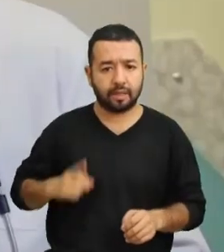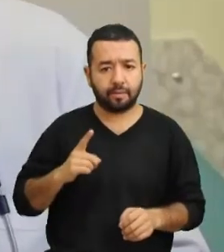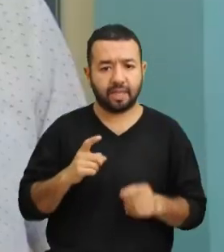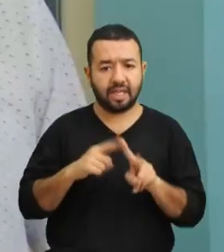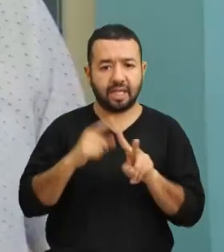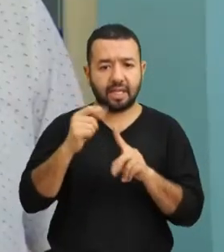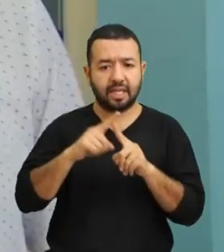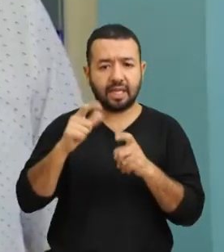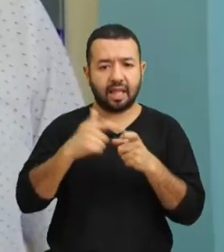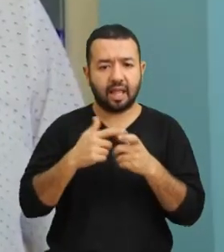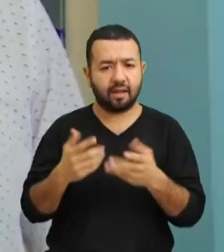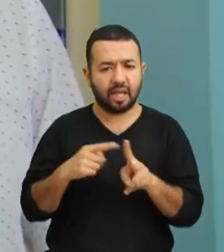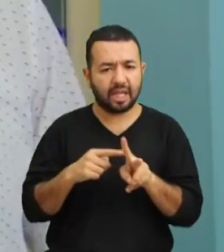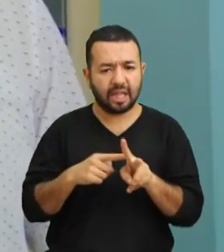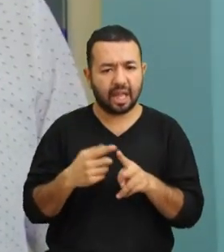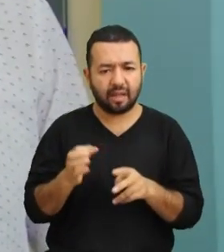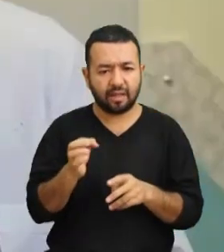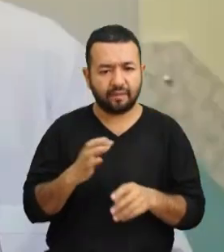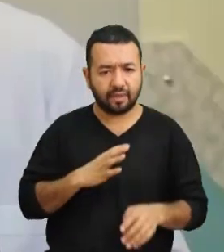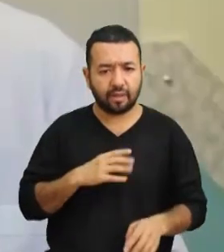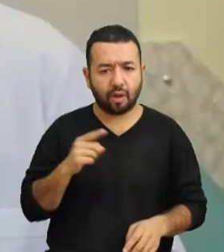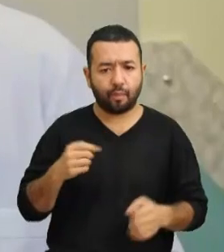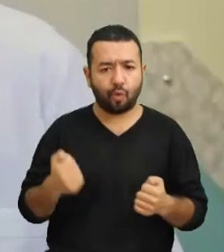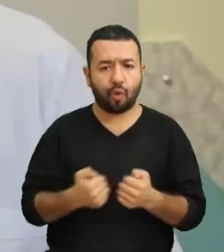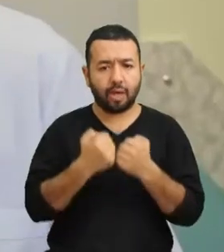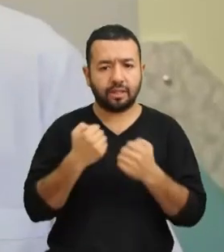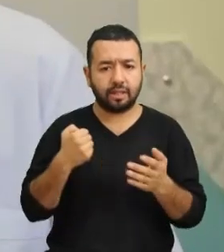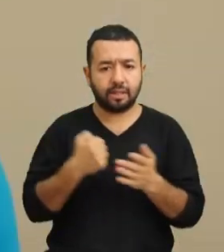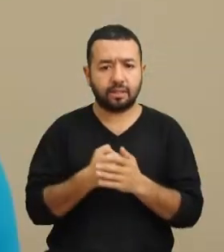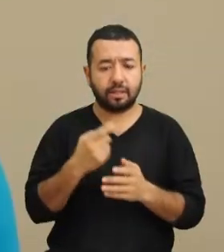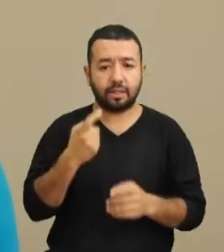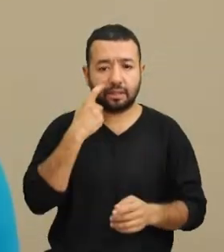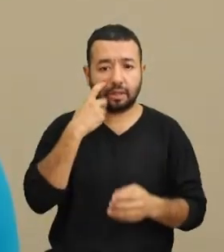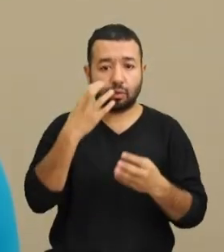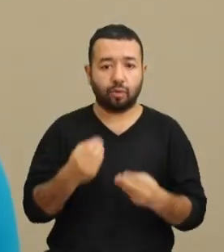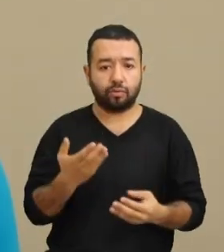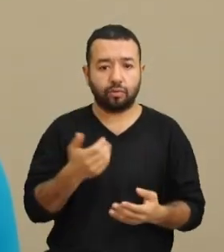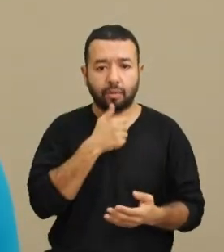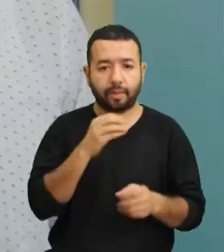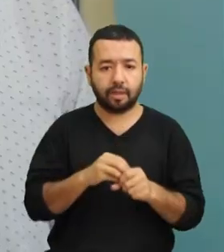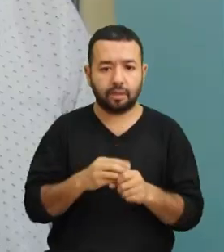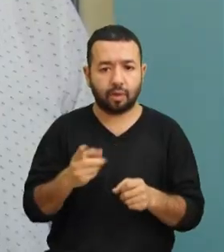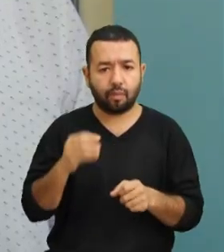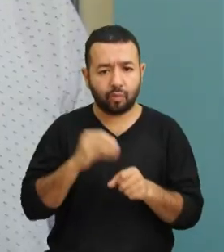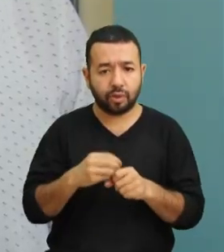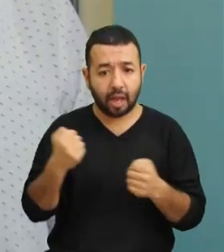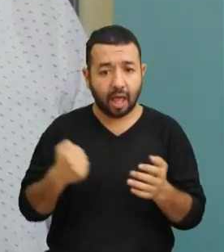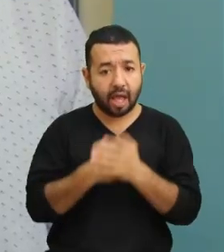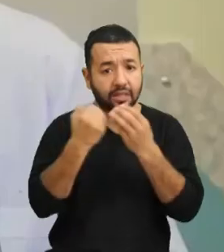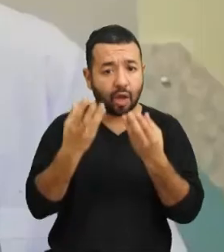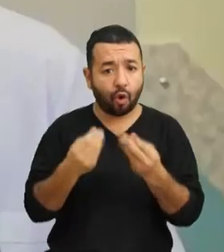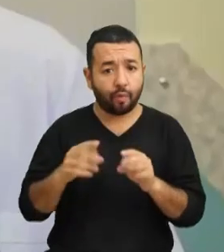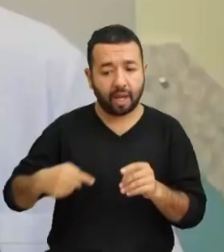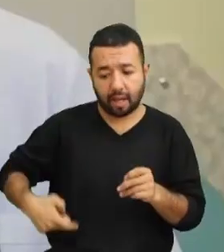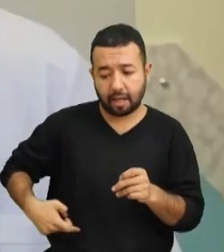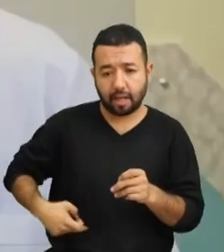tespit edilmiş. Kitle mi? Kitle nedir ya? Ne diyorsunuz siz? Bu kazanın gerçekleşmesi çok büyük bir şans olmuş babanız için. Bu sayede bu sıkıntıyı